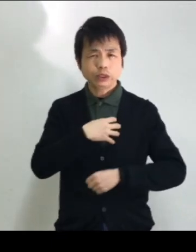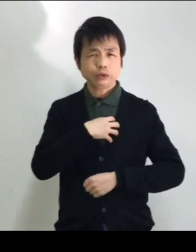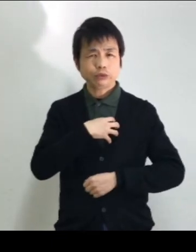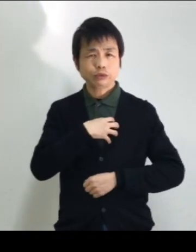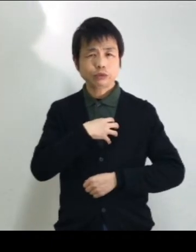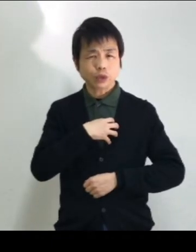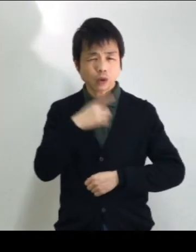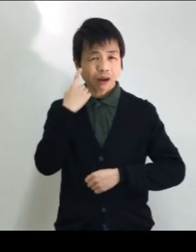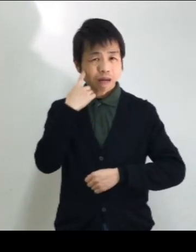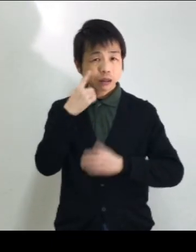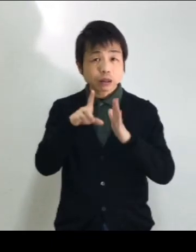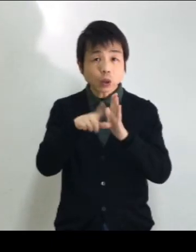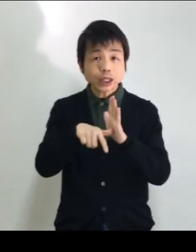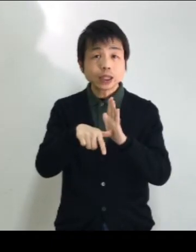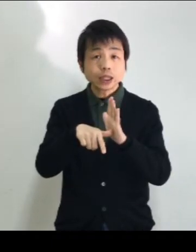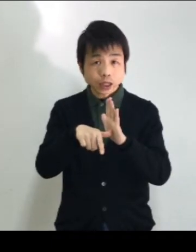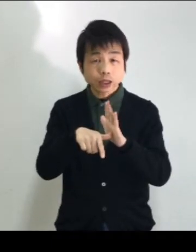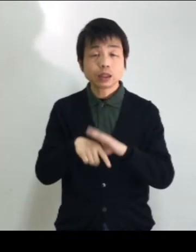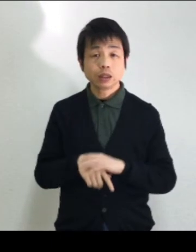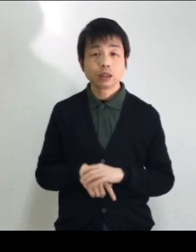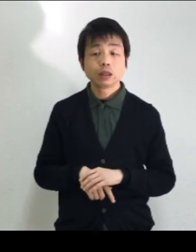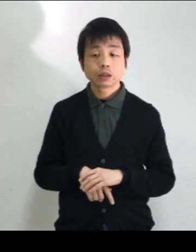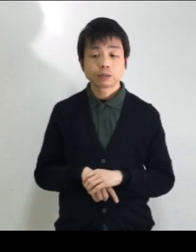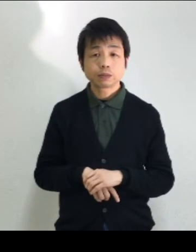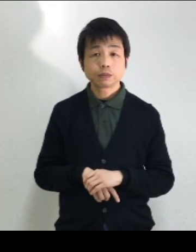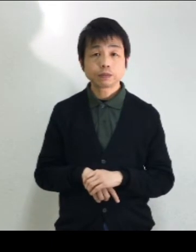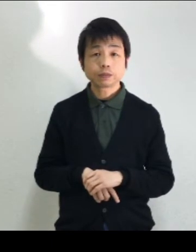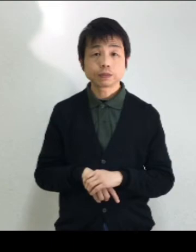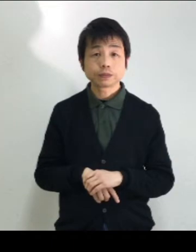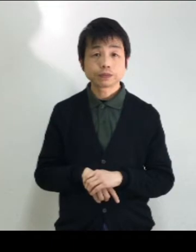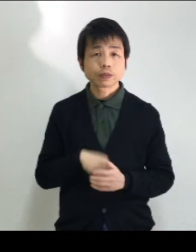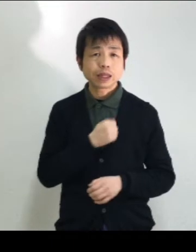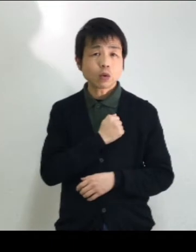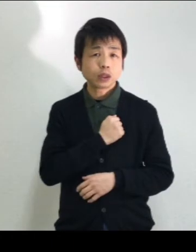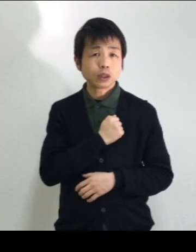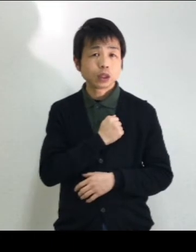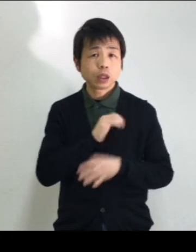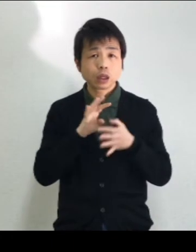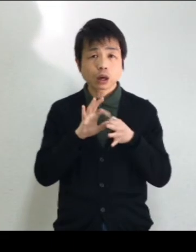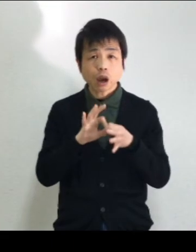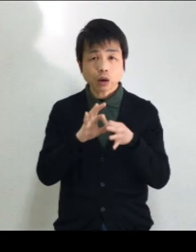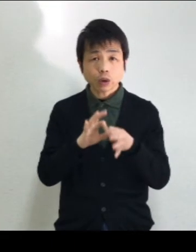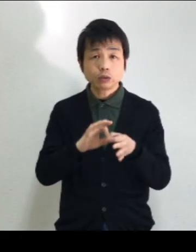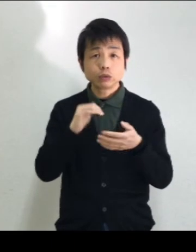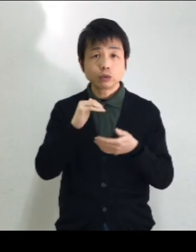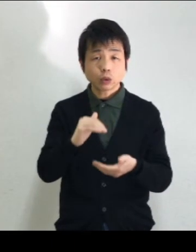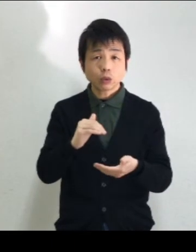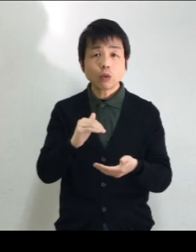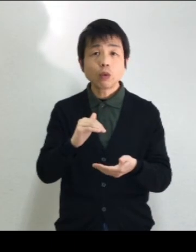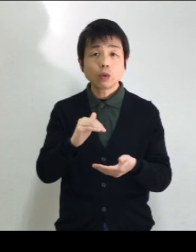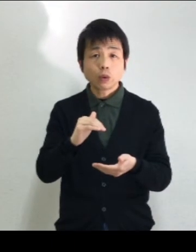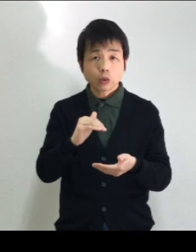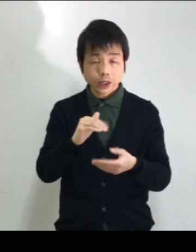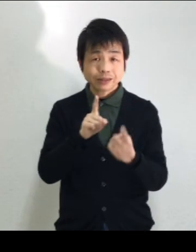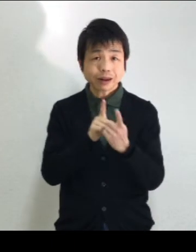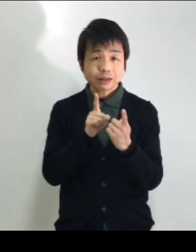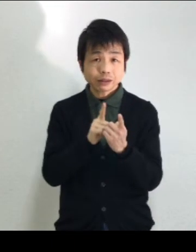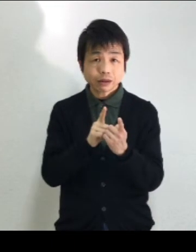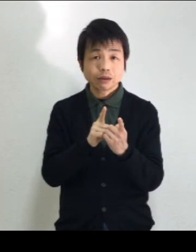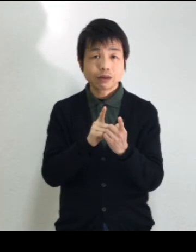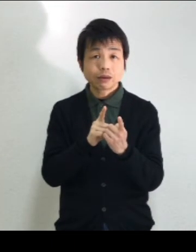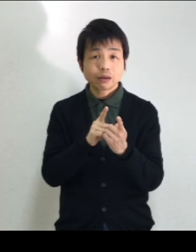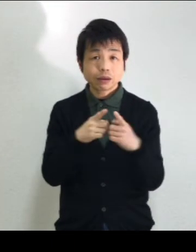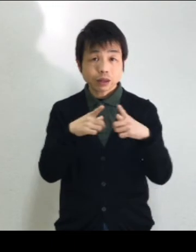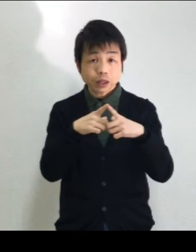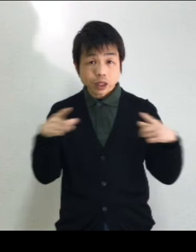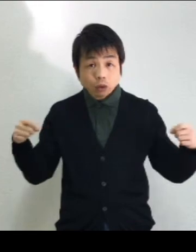を考えたときに、これだけの命に関わるようなことを、に対して一